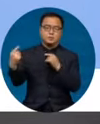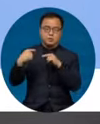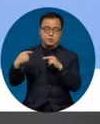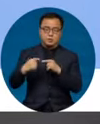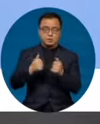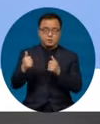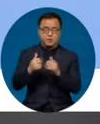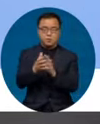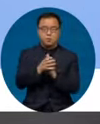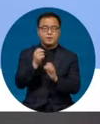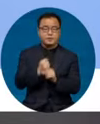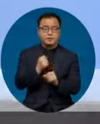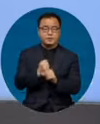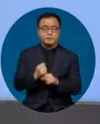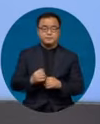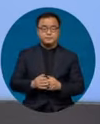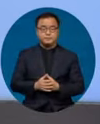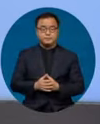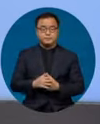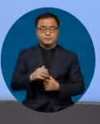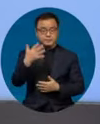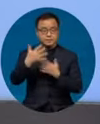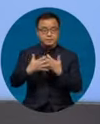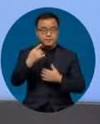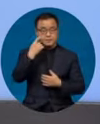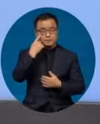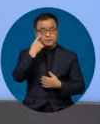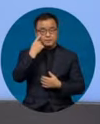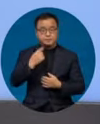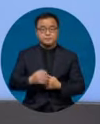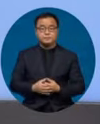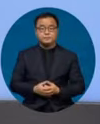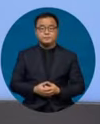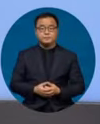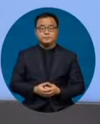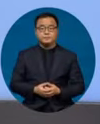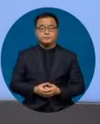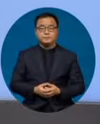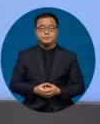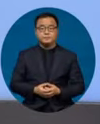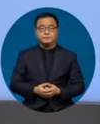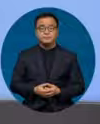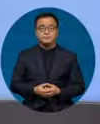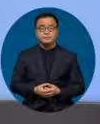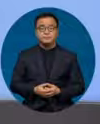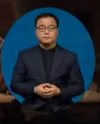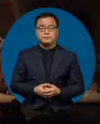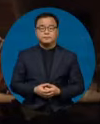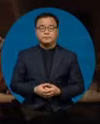장르인데요. 실황 영상으로 김두민과 평창 페스티벌 오케스트라의 궁합을 확인해 보시겠습니다.